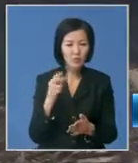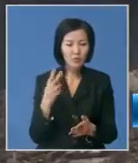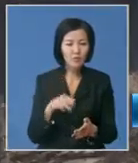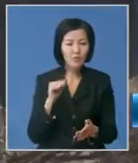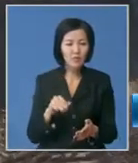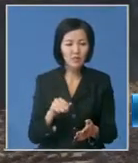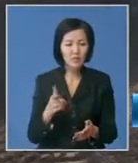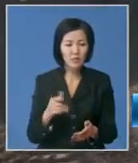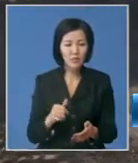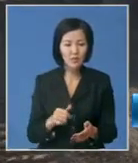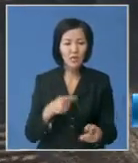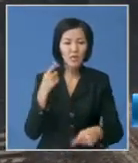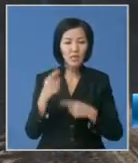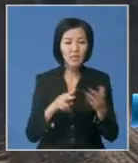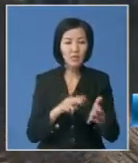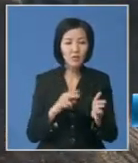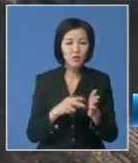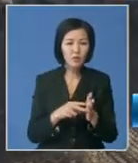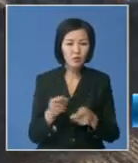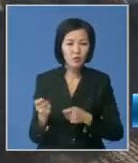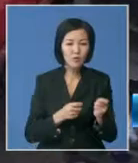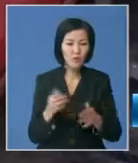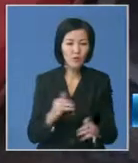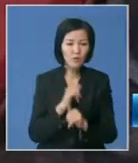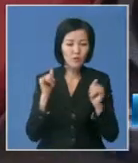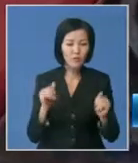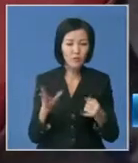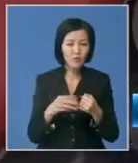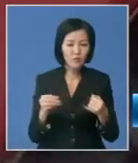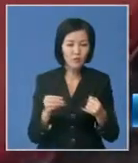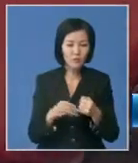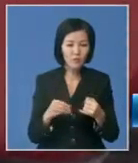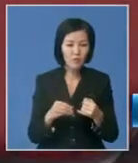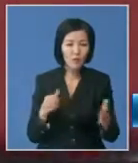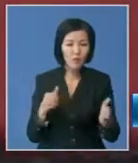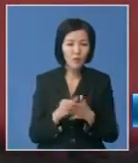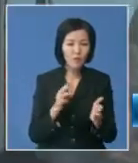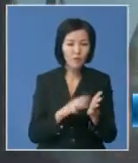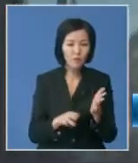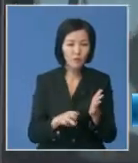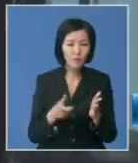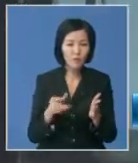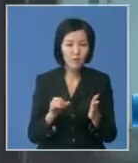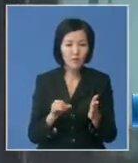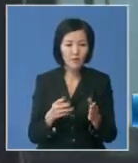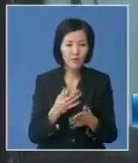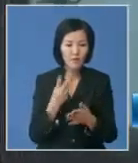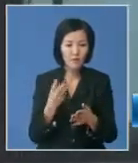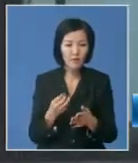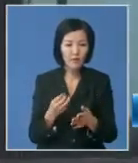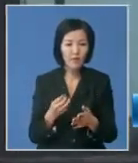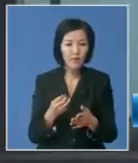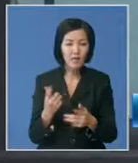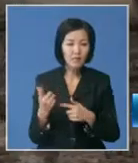г на следующий год в планах руководства района увеличить посевы сахарной свеклы до 800 гектаров и создать еще два сервиса